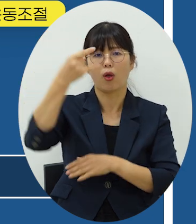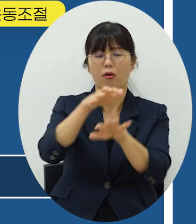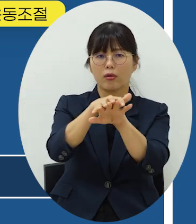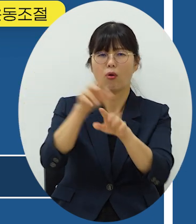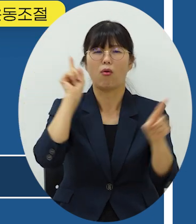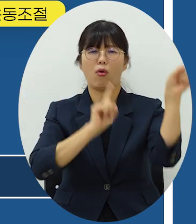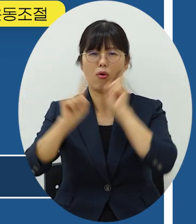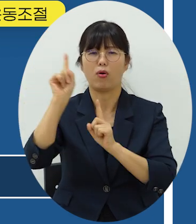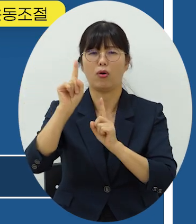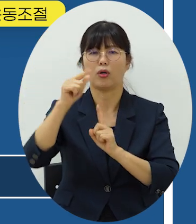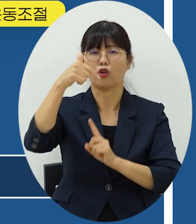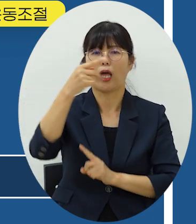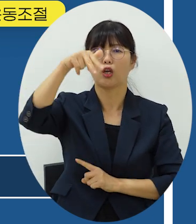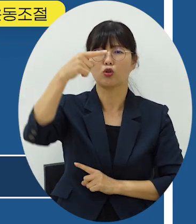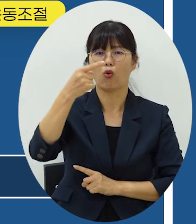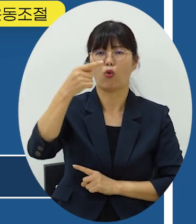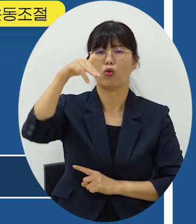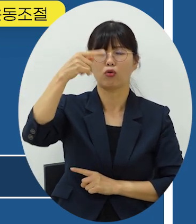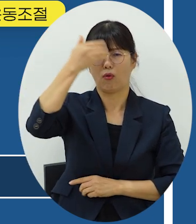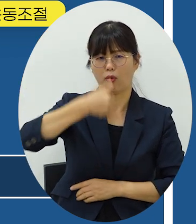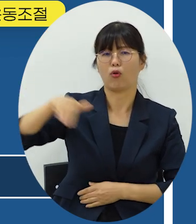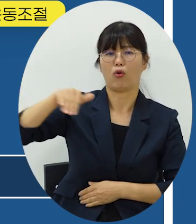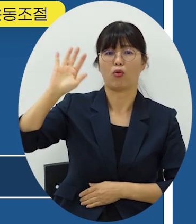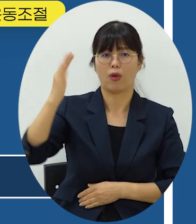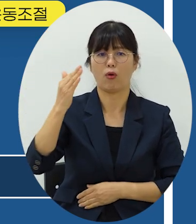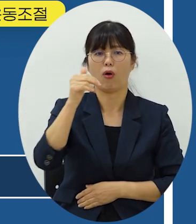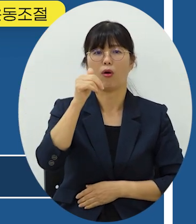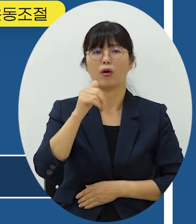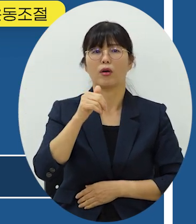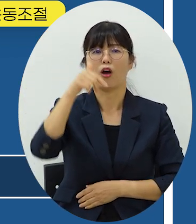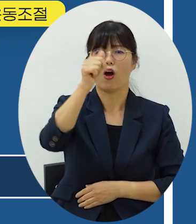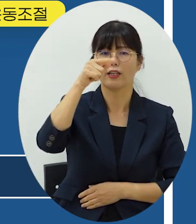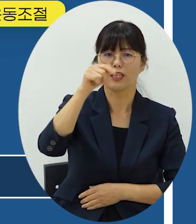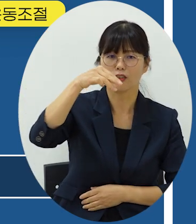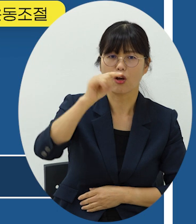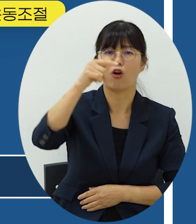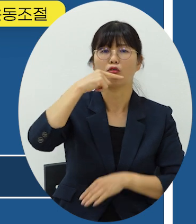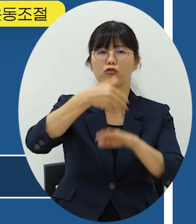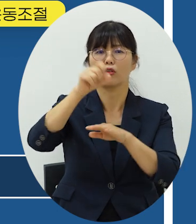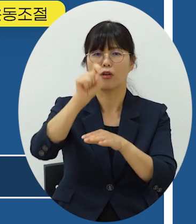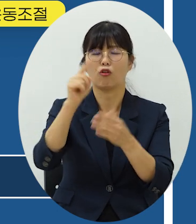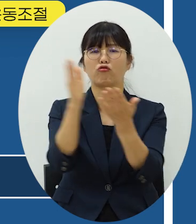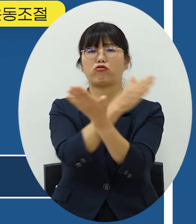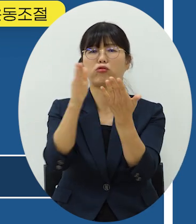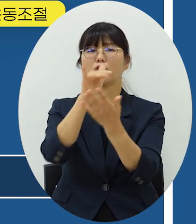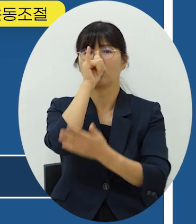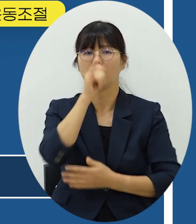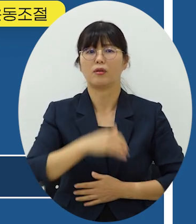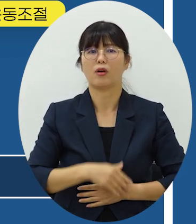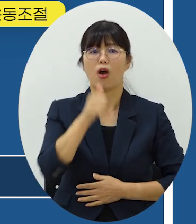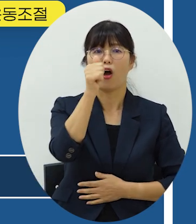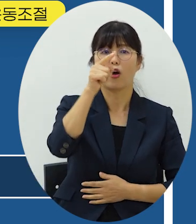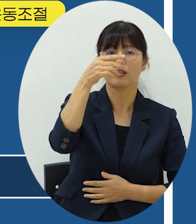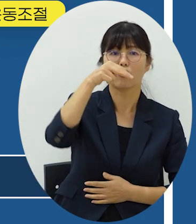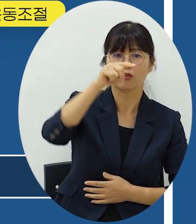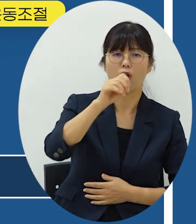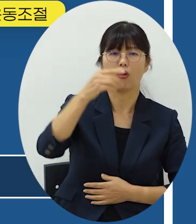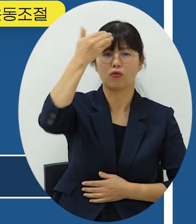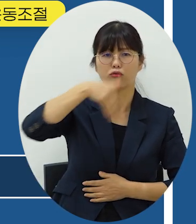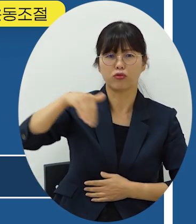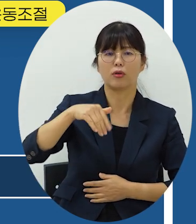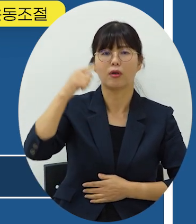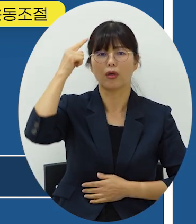조직에 손상이 오는 것을 뇌졸중이라 하며 허혈성, 출혈성으로 구분할 수 있습니다. 허혈성